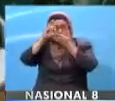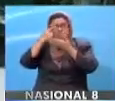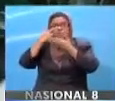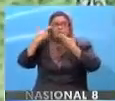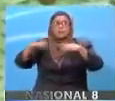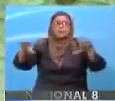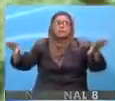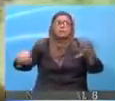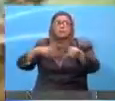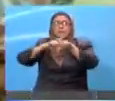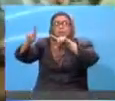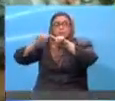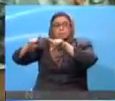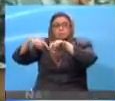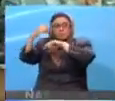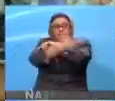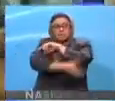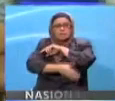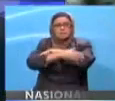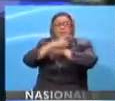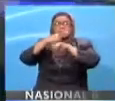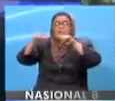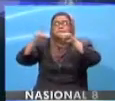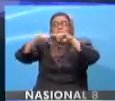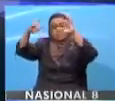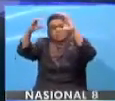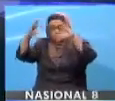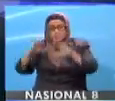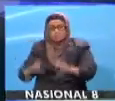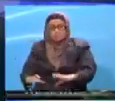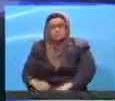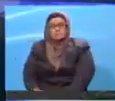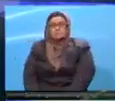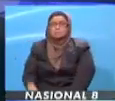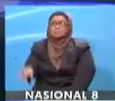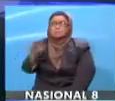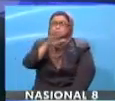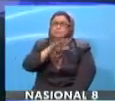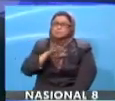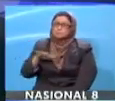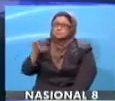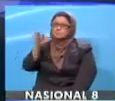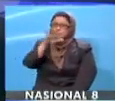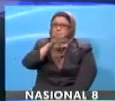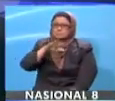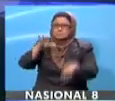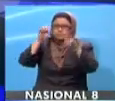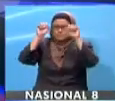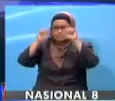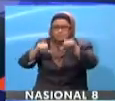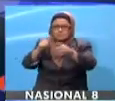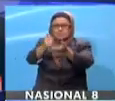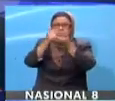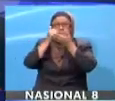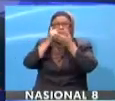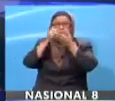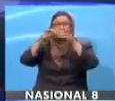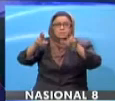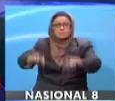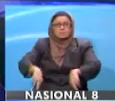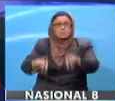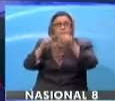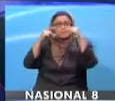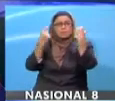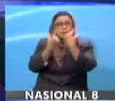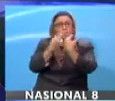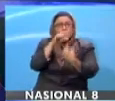negara dalam pelbagai cara. Itu rata-rata telah dapat membantu rakyat golongan B40